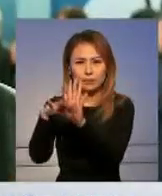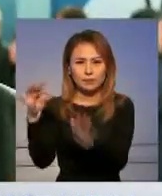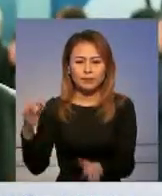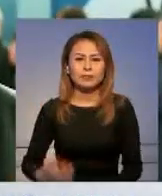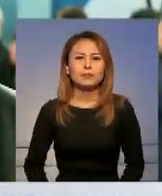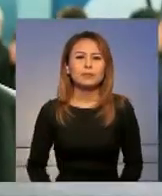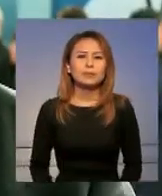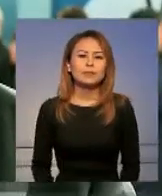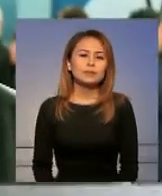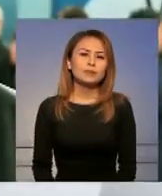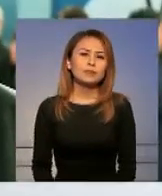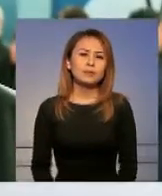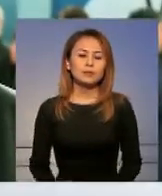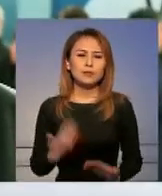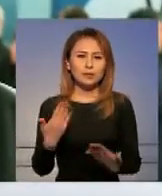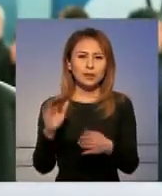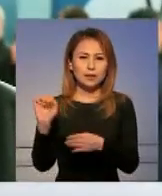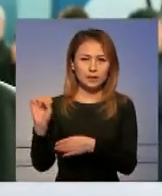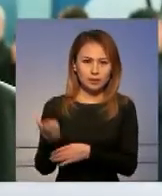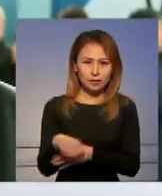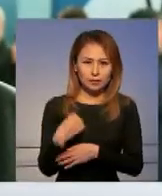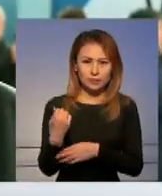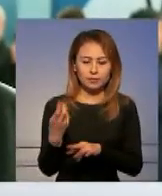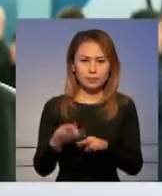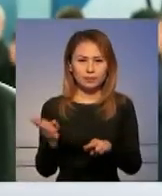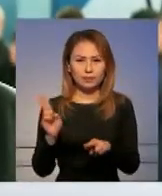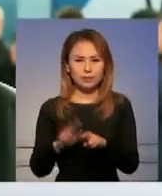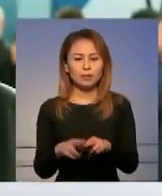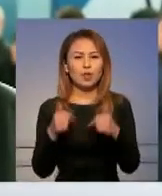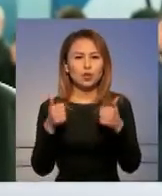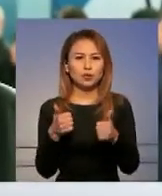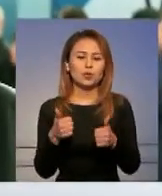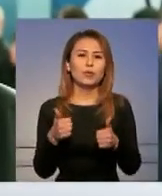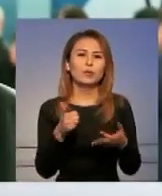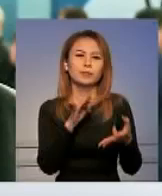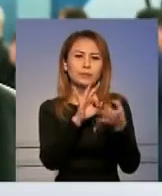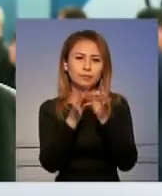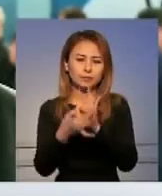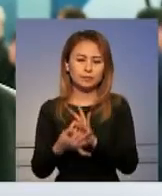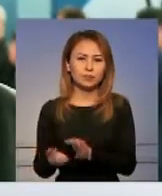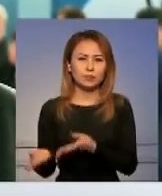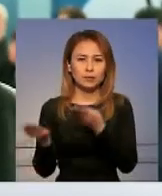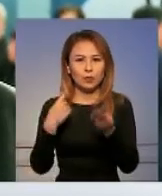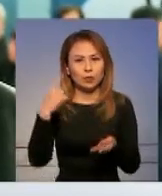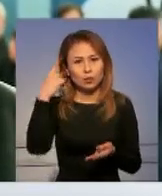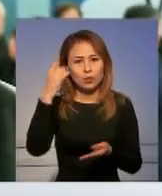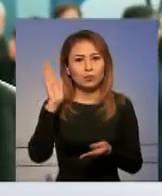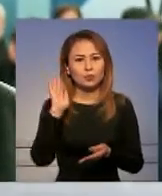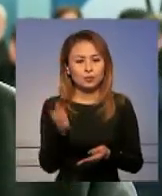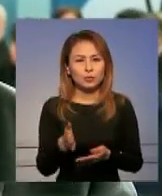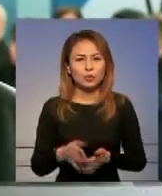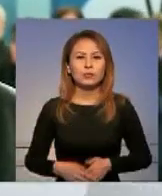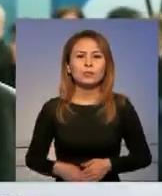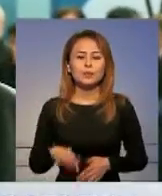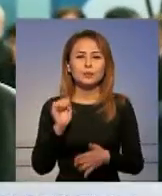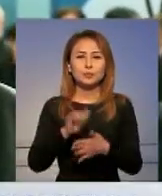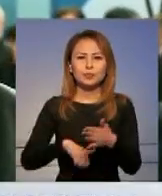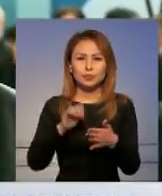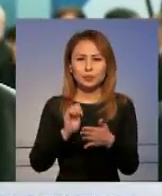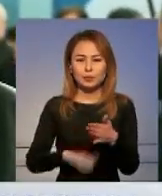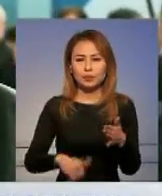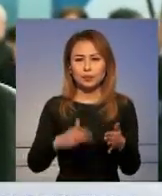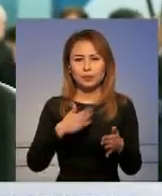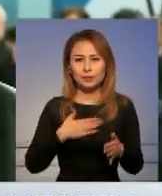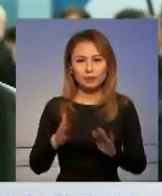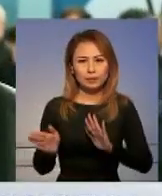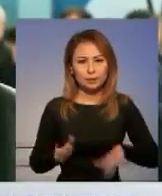бойынша жеңімпаздарымыз республикада жақсы нәтижеге қол жеткізеді деген ойдамыз. Себебі біз өткен